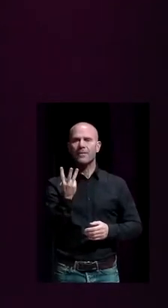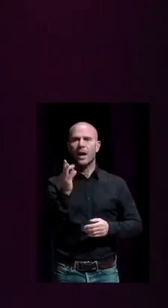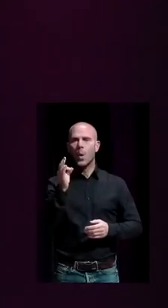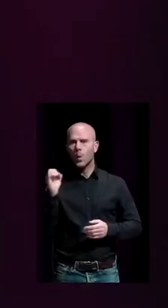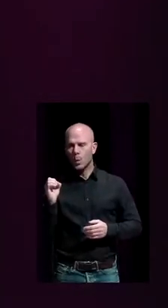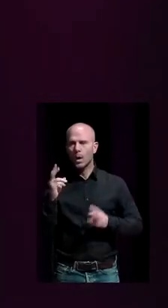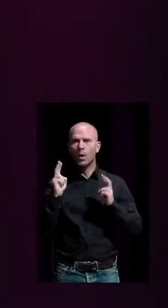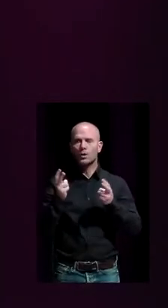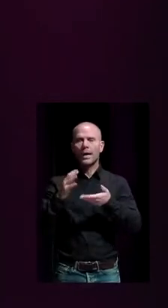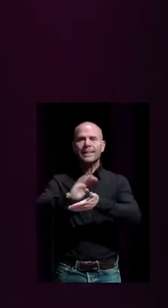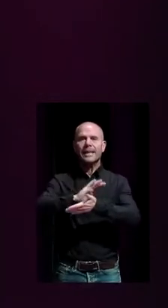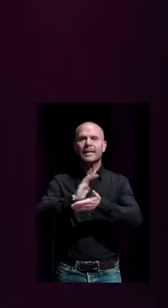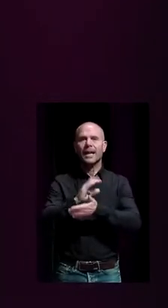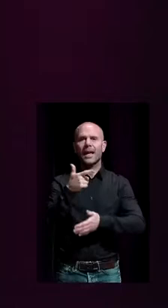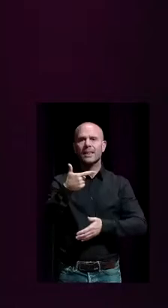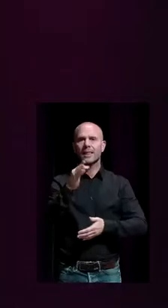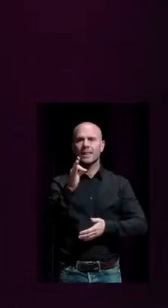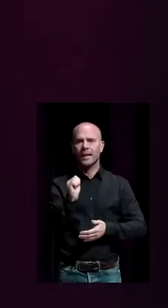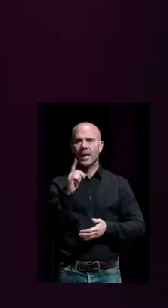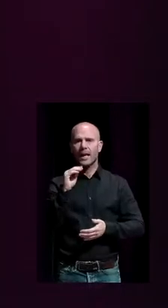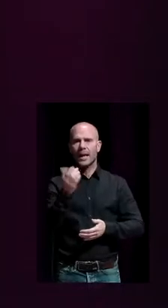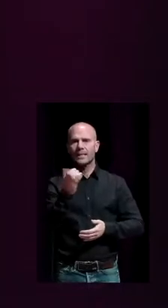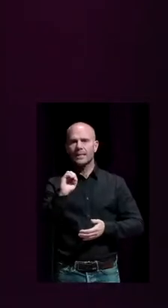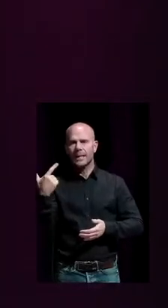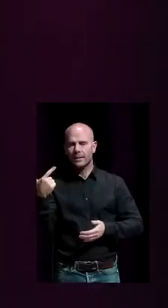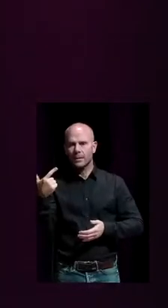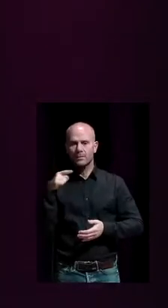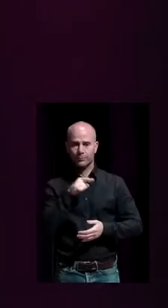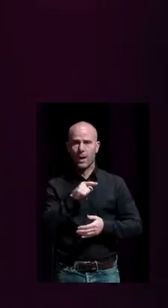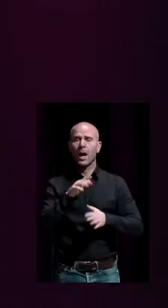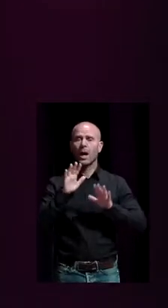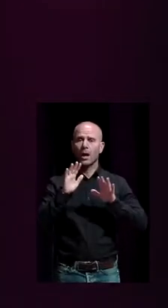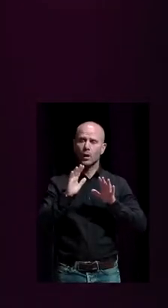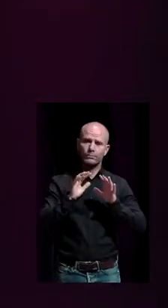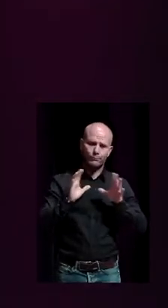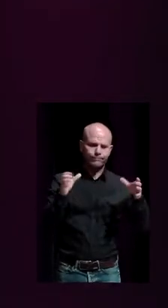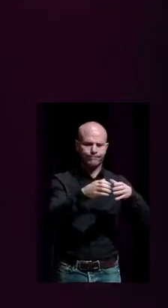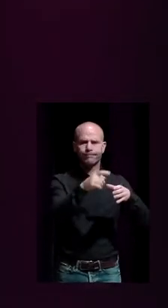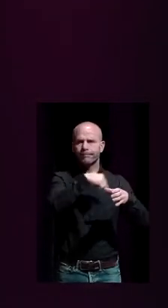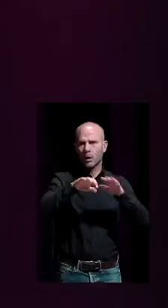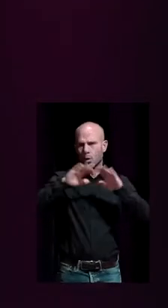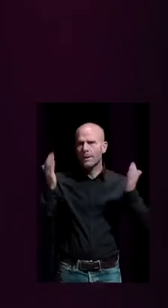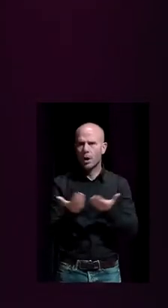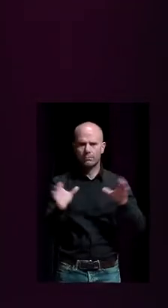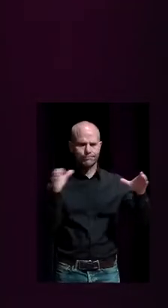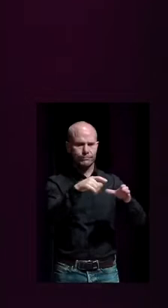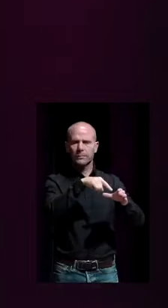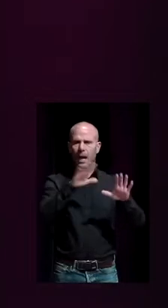och tidskriften The Lancet. I två år har en kommission, en global